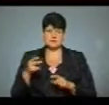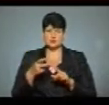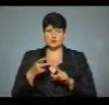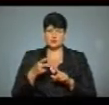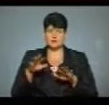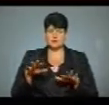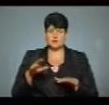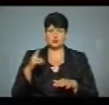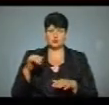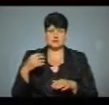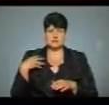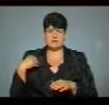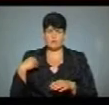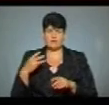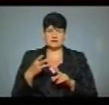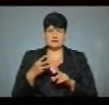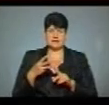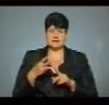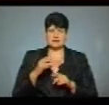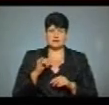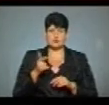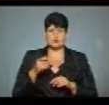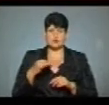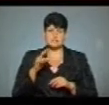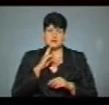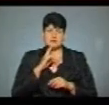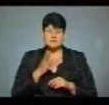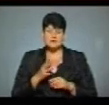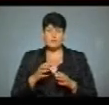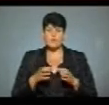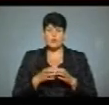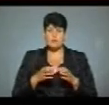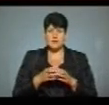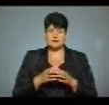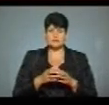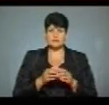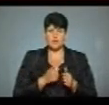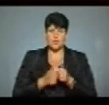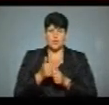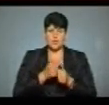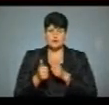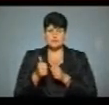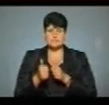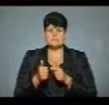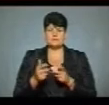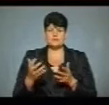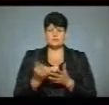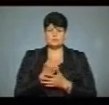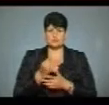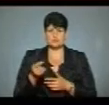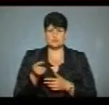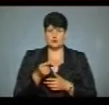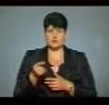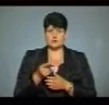посів Антон Дукач зі Львова, третє – Ігор Гой із Кременця. У командній гонці перемогу серед 7 команд здобула тернопільська. У